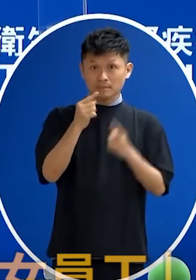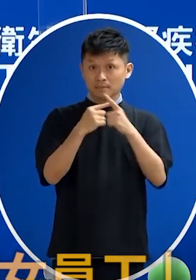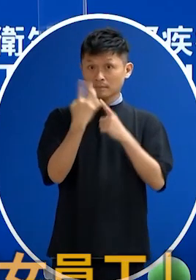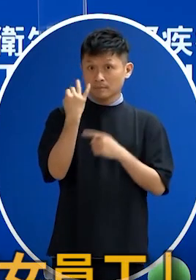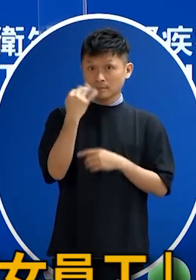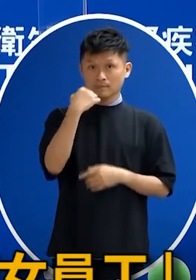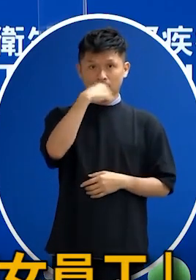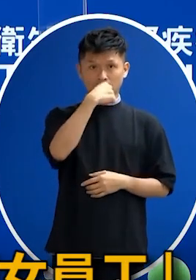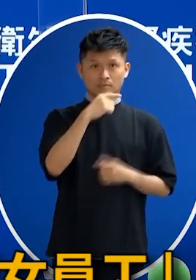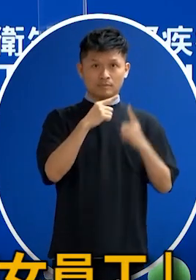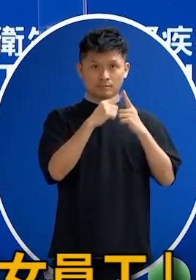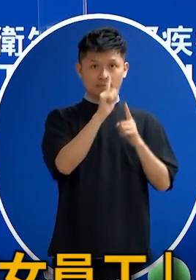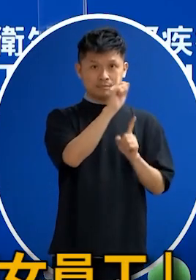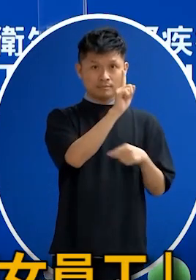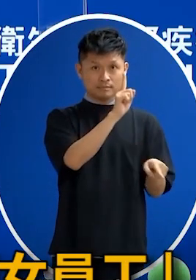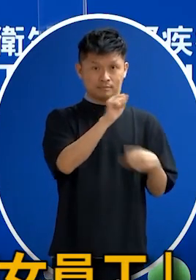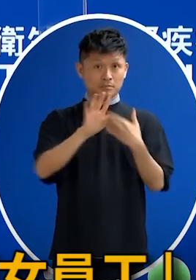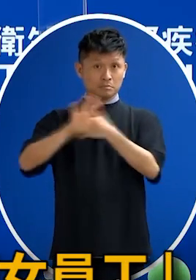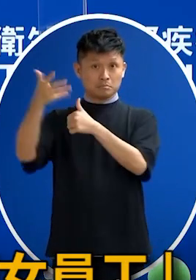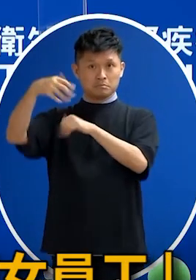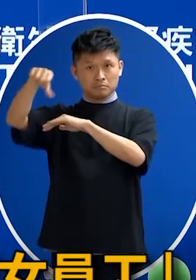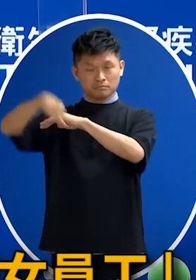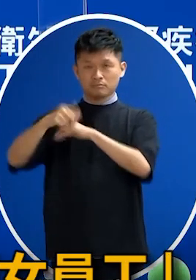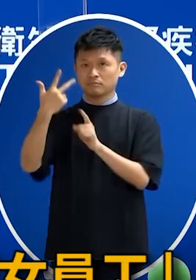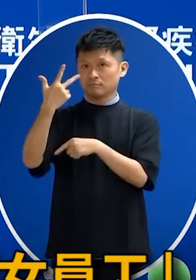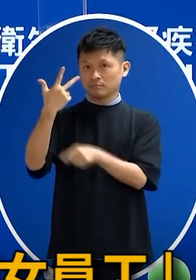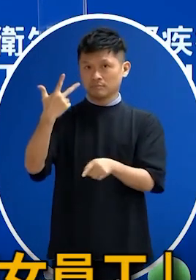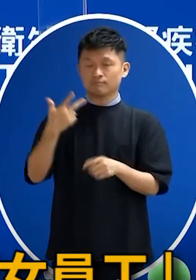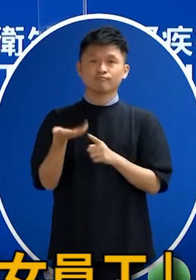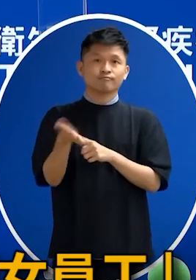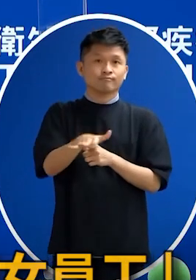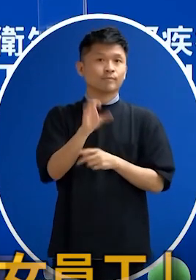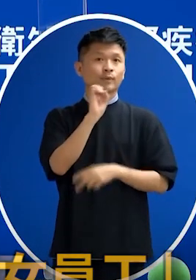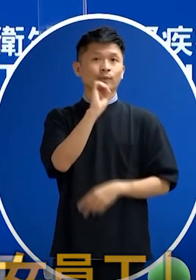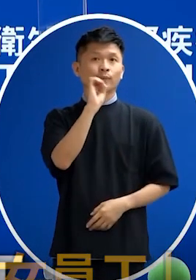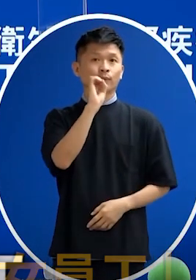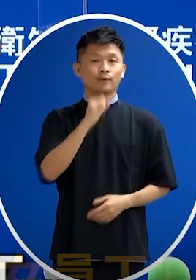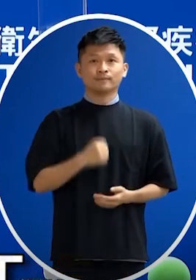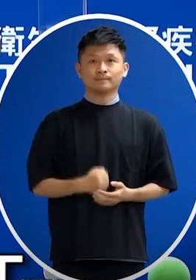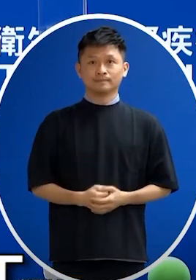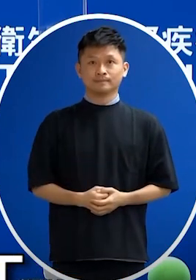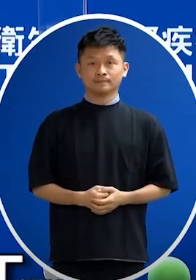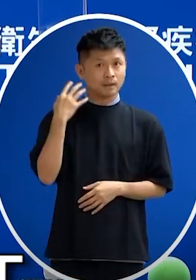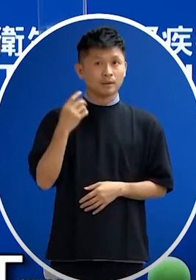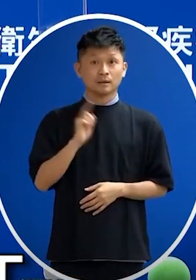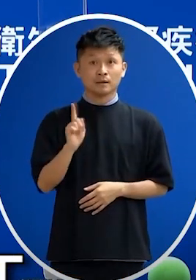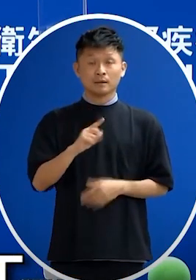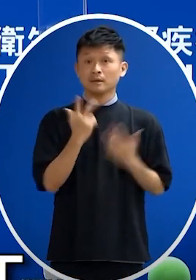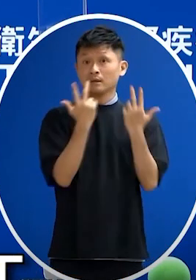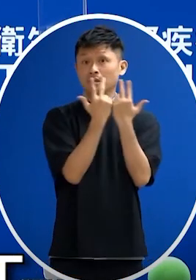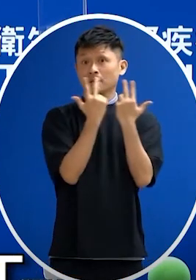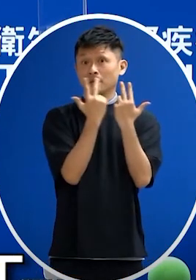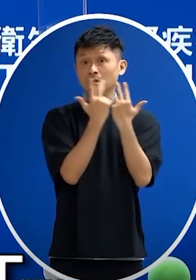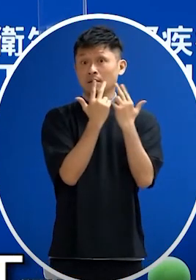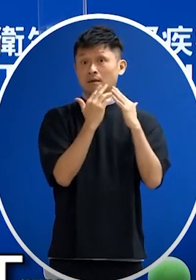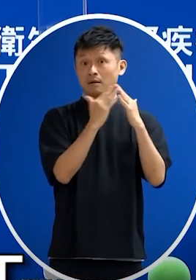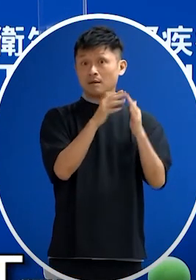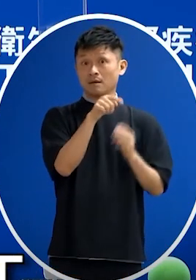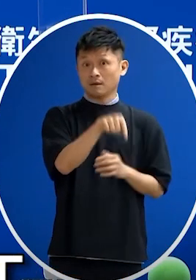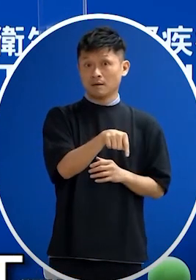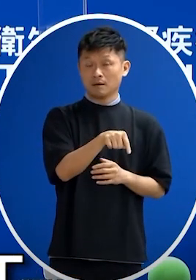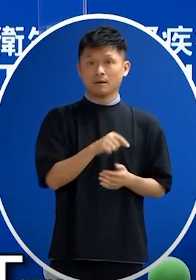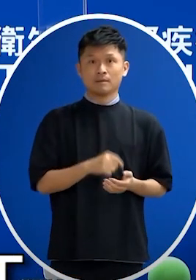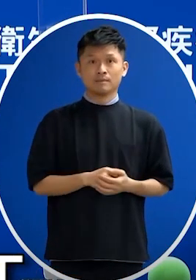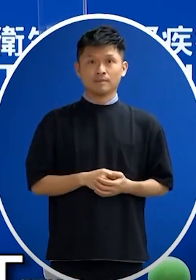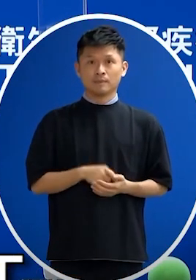那本土病例一名，境外移入七名，那没有死亡的个案哈。那这一名是在新北市，也经卫哈，经